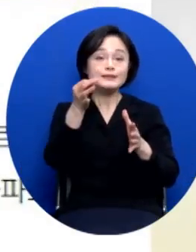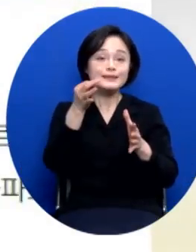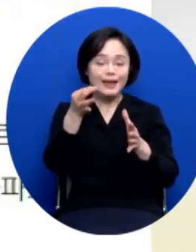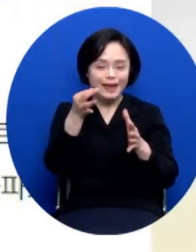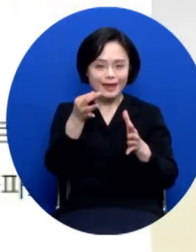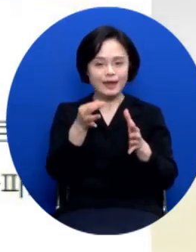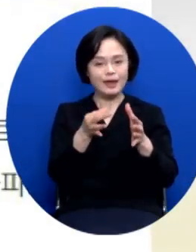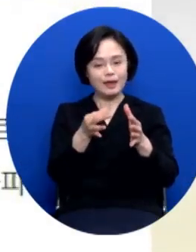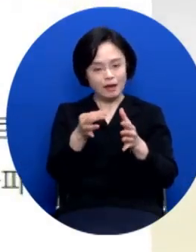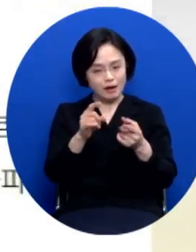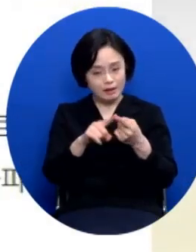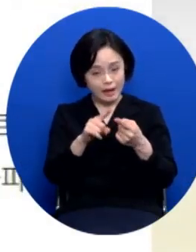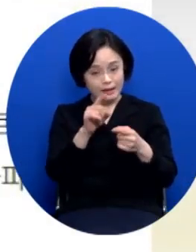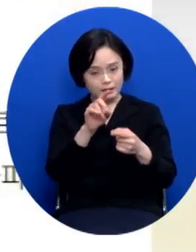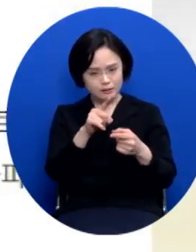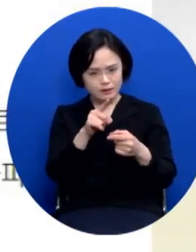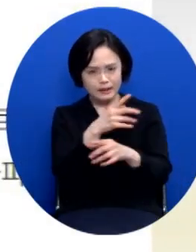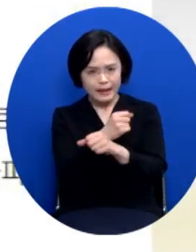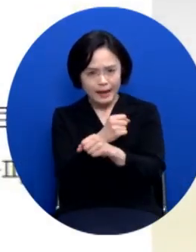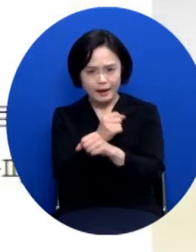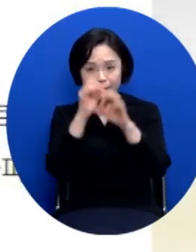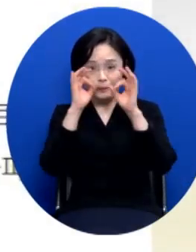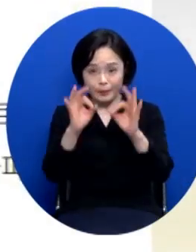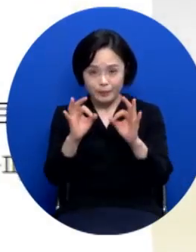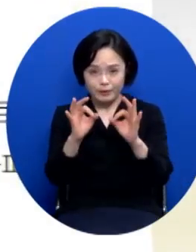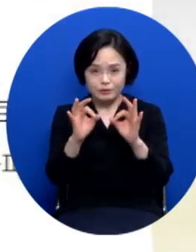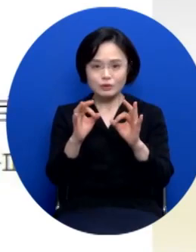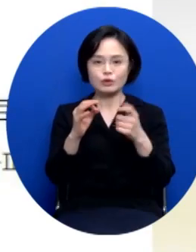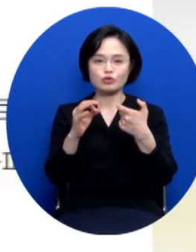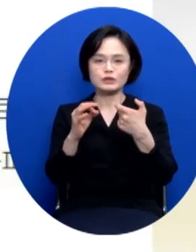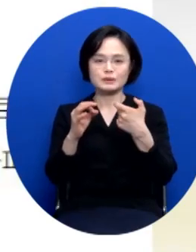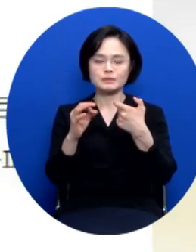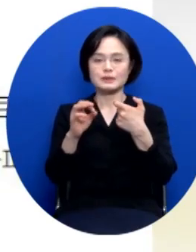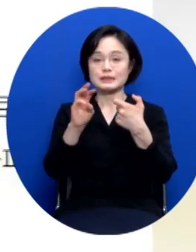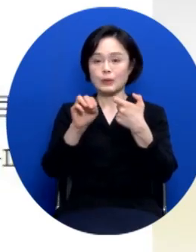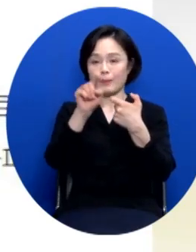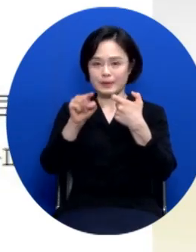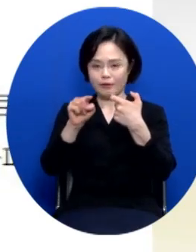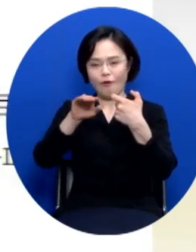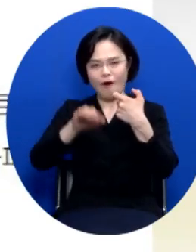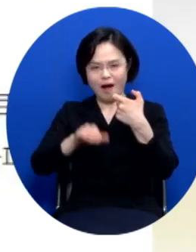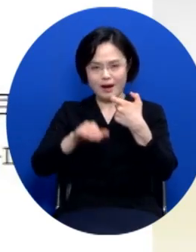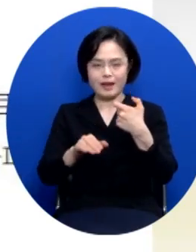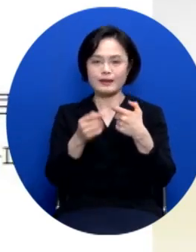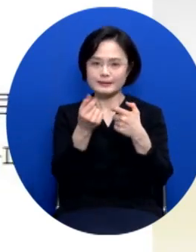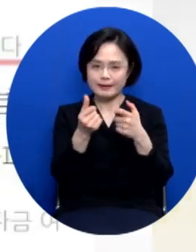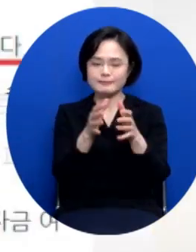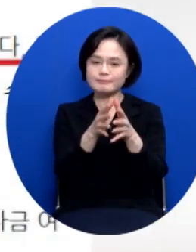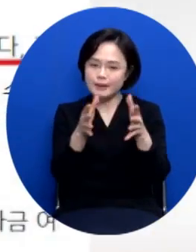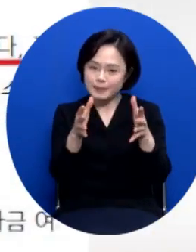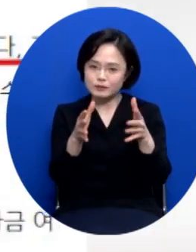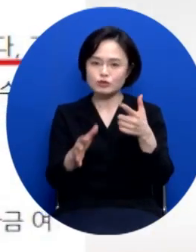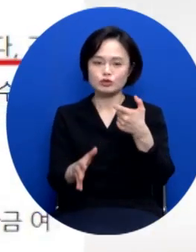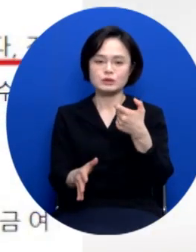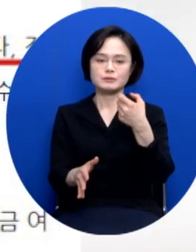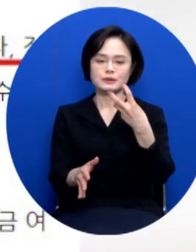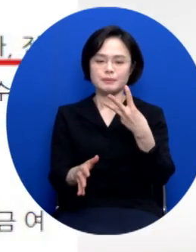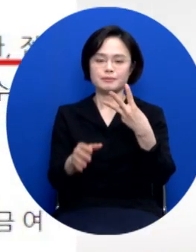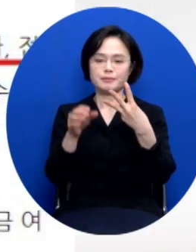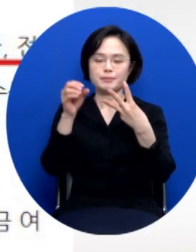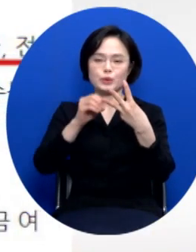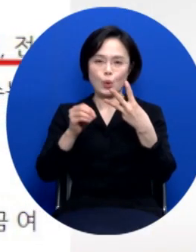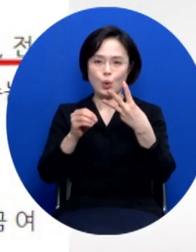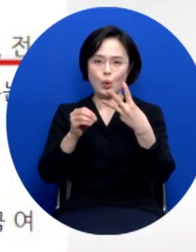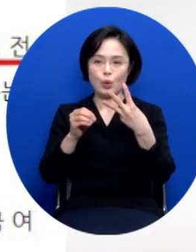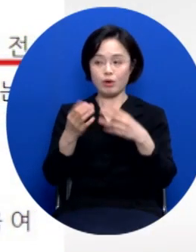면적 60제곱미터 이하의 소형 아파트 거래는 63.8%로 관련 통계를 작성하기 시작한